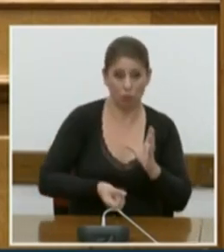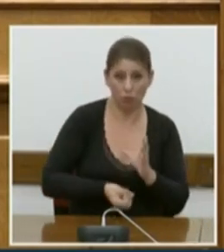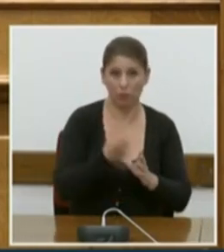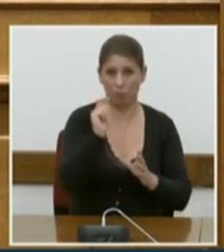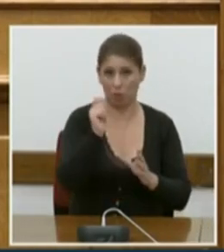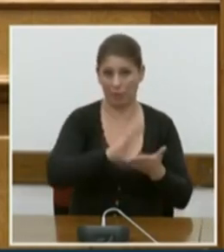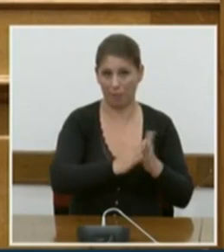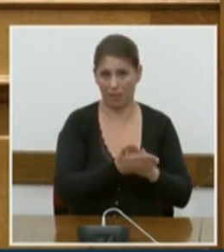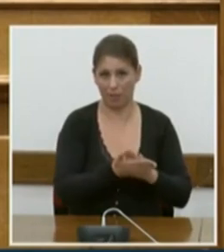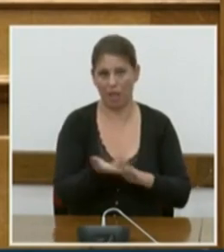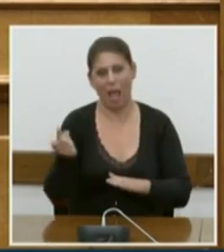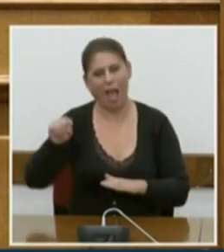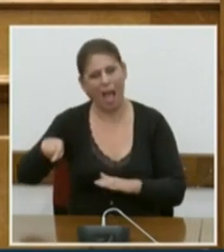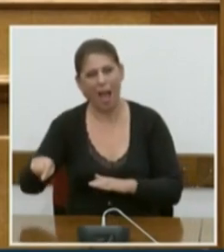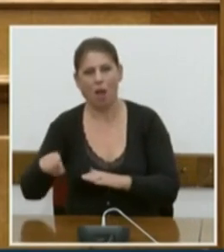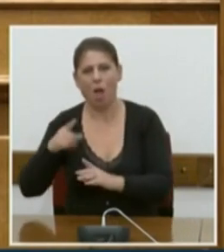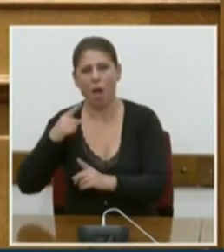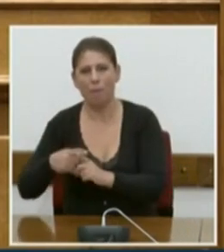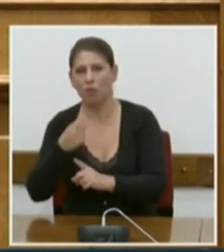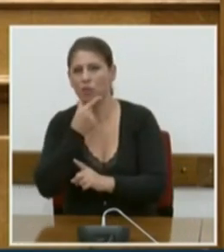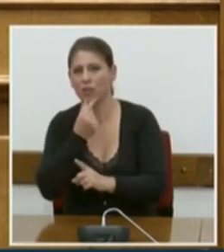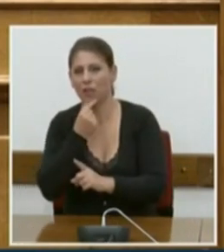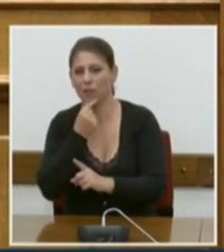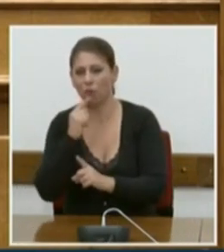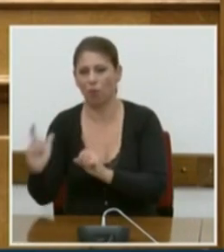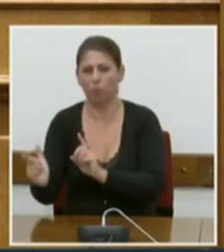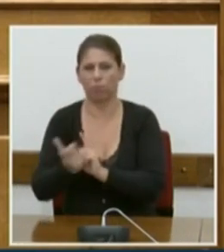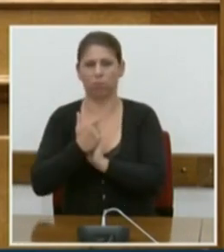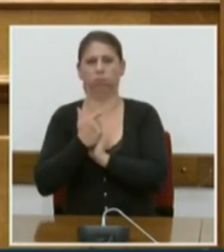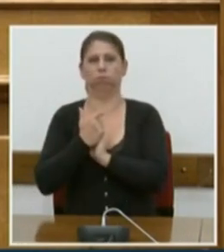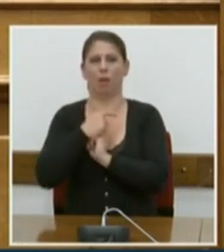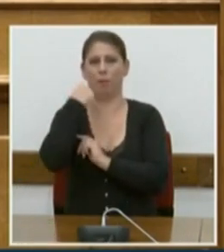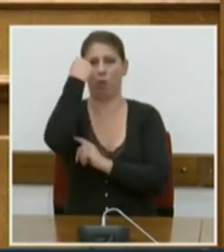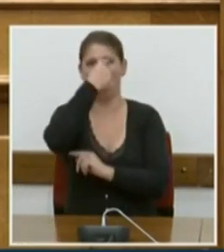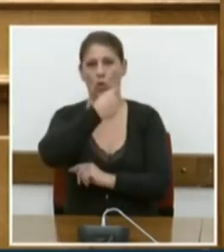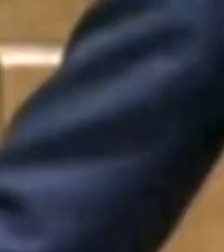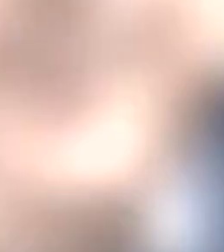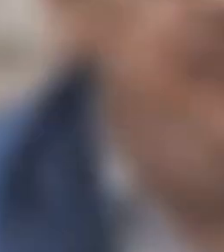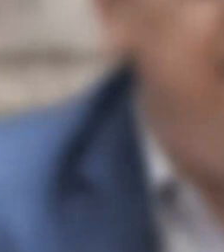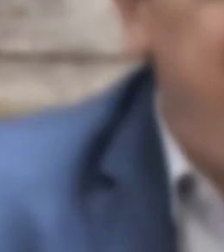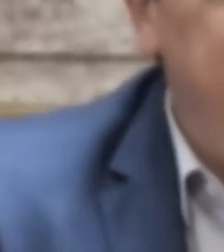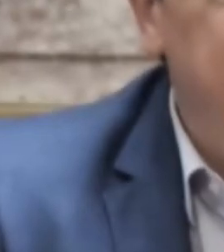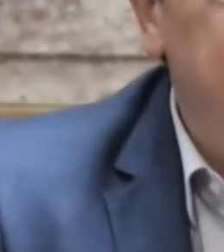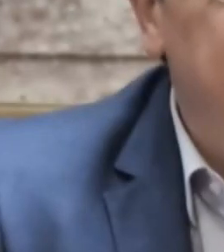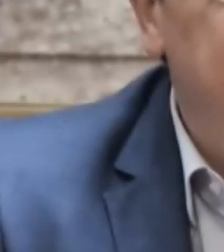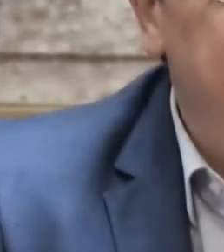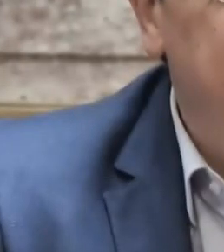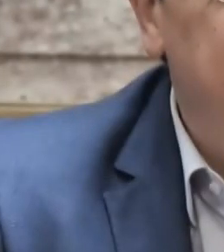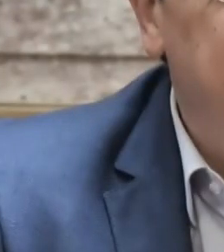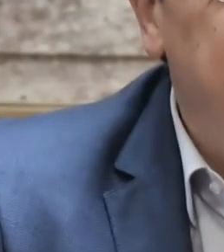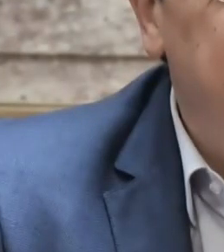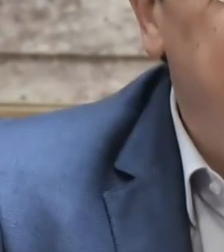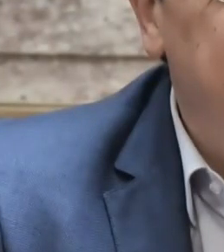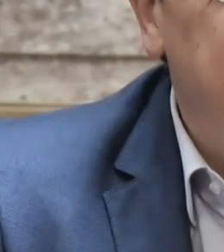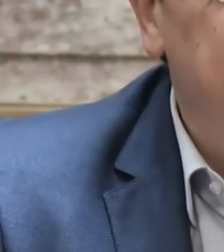και άλλος ο απλός και ο εύκολος εγκλωβισμός στο προσωπικό lifestyle. Παρά τα λεγόμενα του Κυριάκου